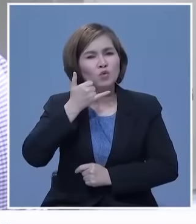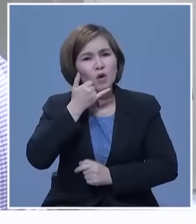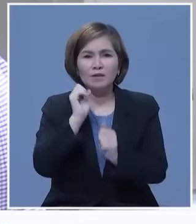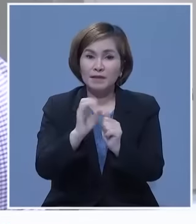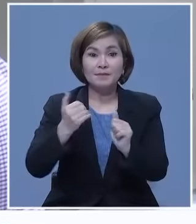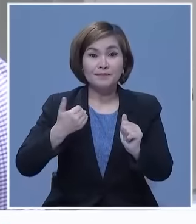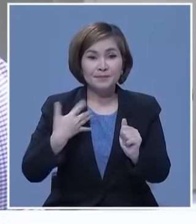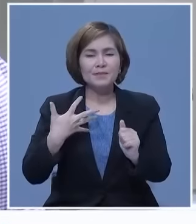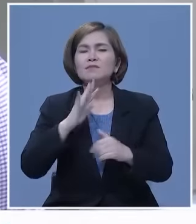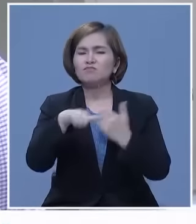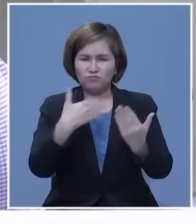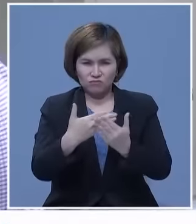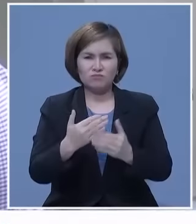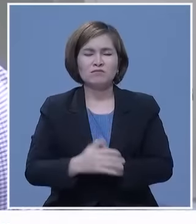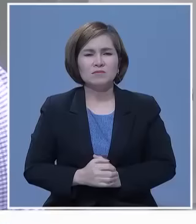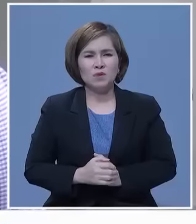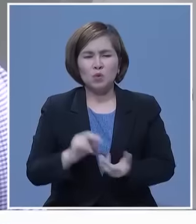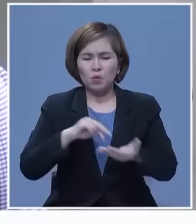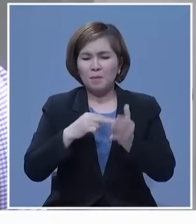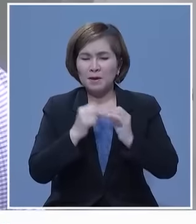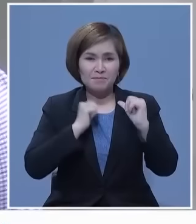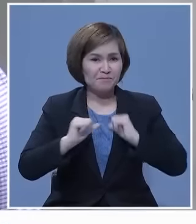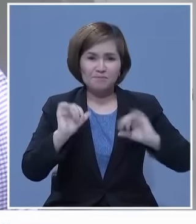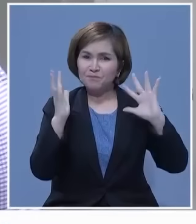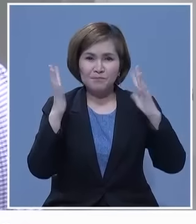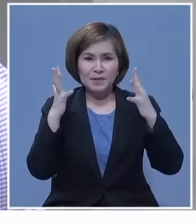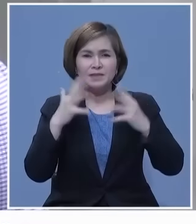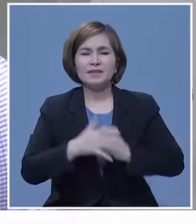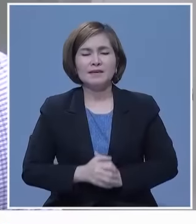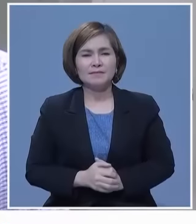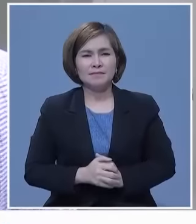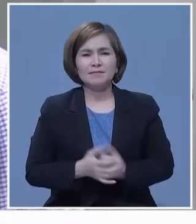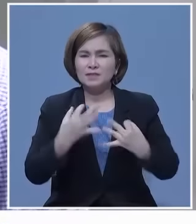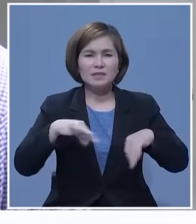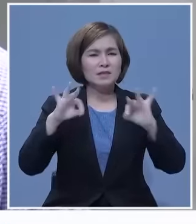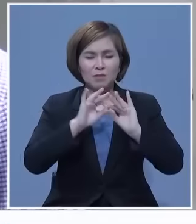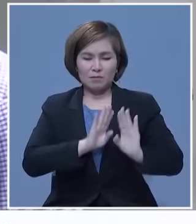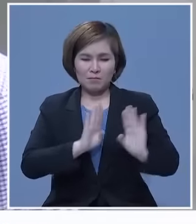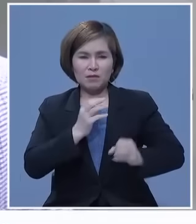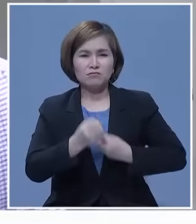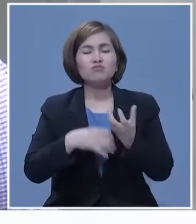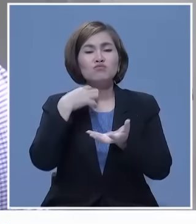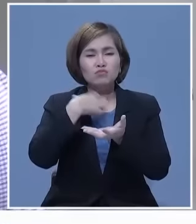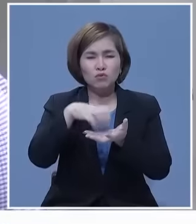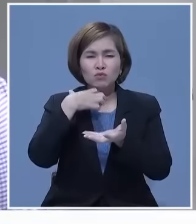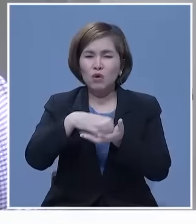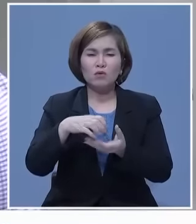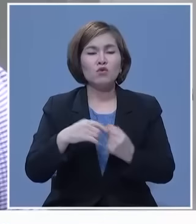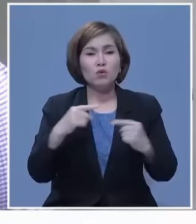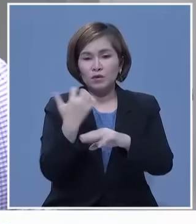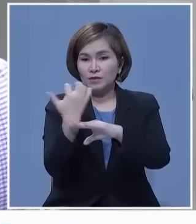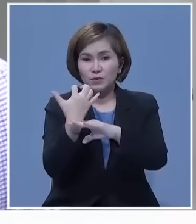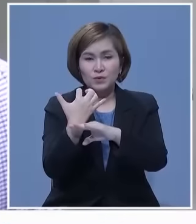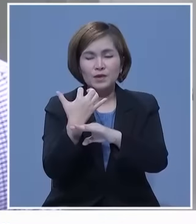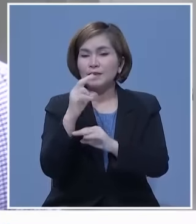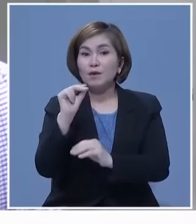นันทวุฒิบอกว่าทั้งหมดนี้ไม่ได้เป็นการเล่นละครแต่อย่างใดที่สำคัญยังมาเปิดใจกับรายการปิดไมถามของ pptของ